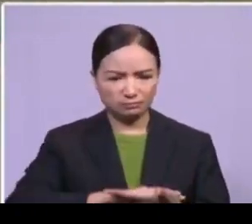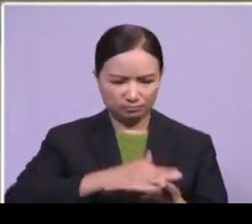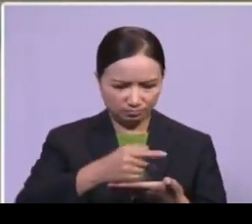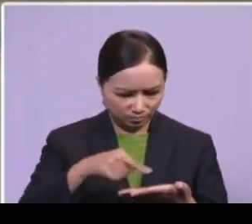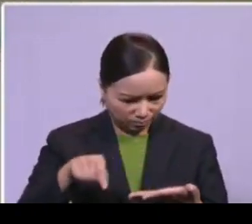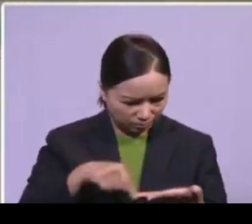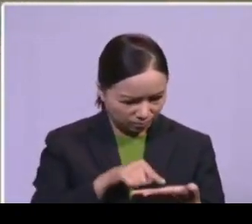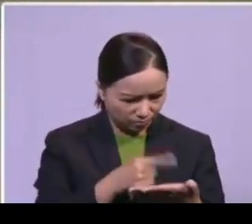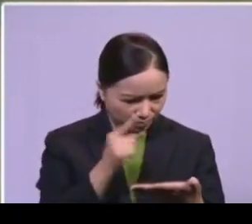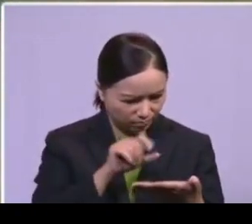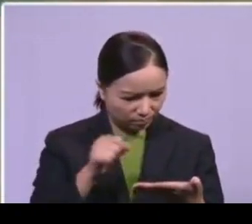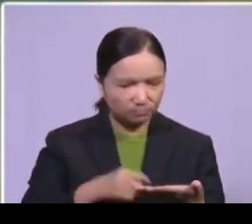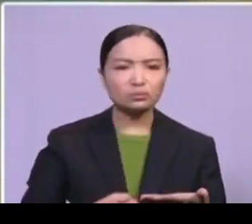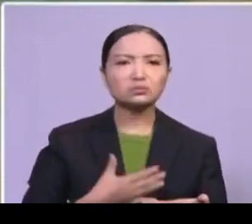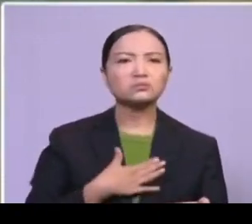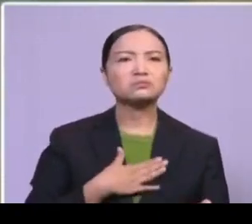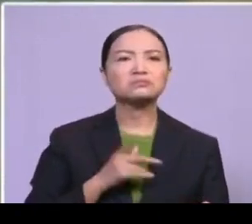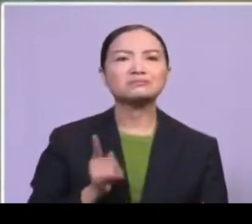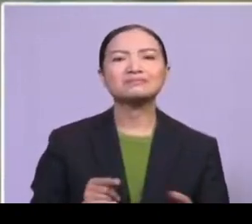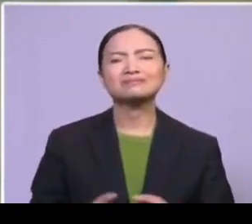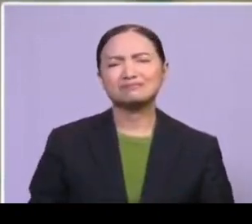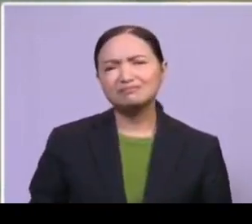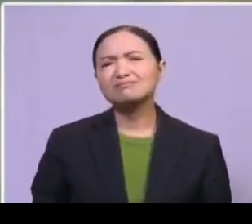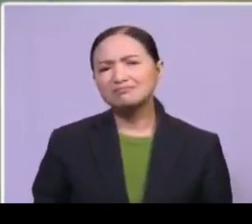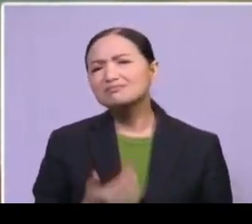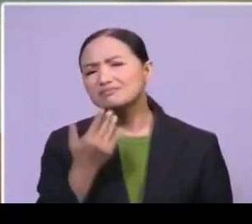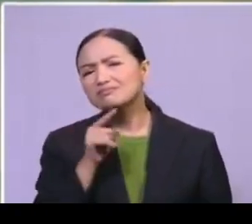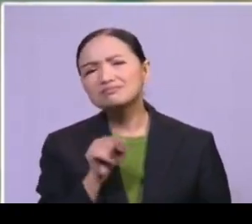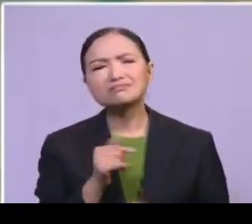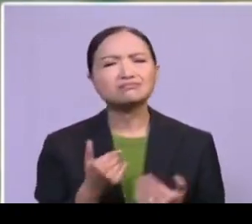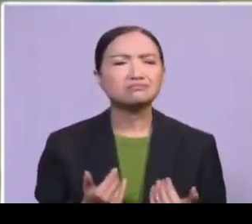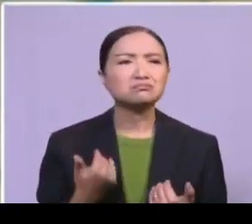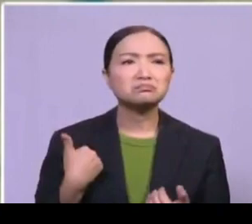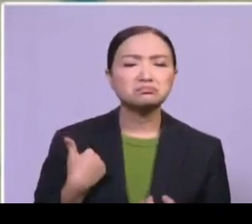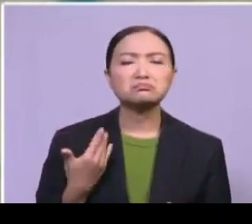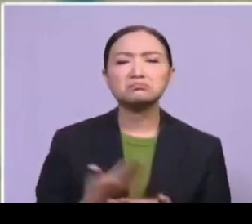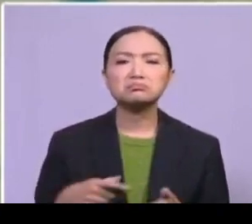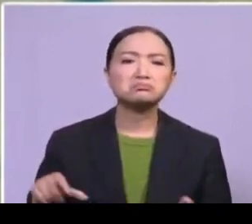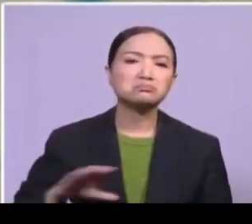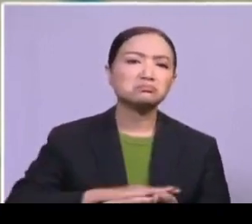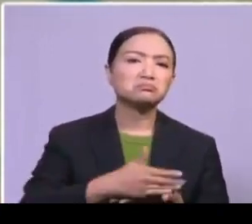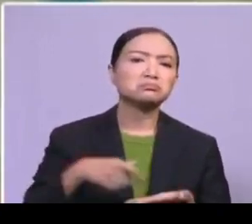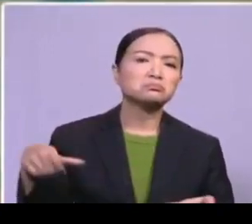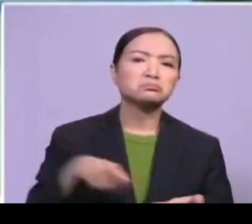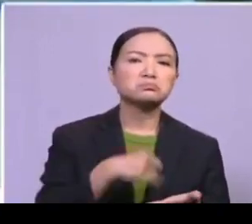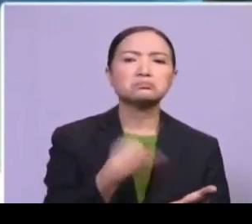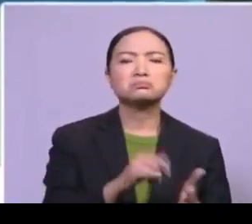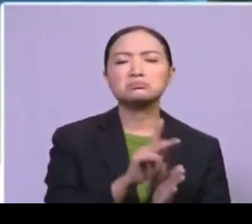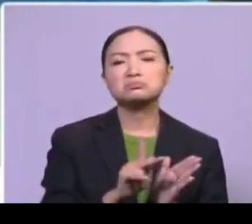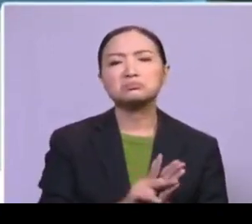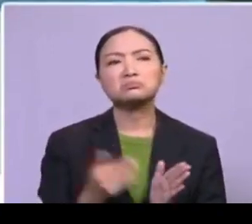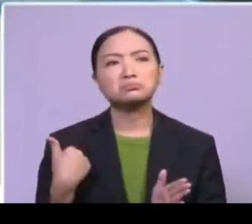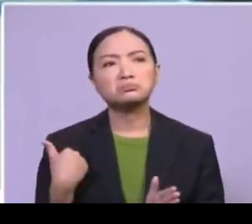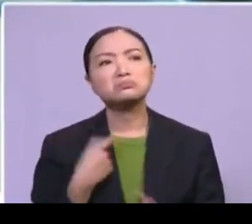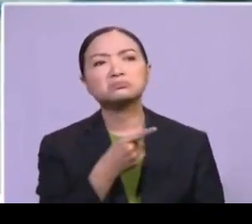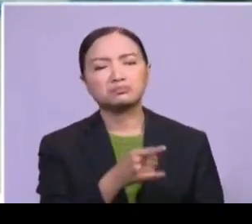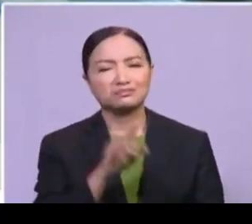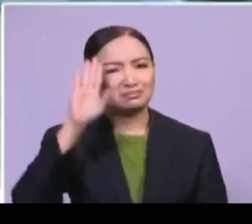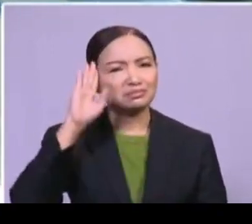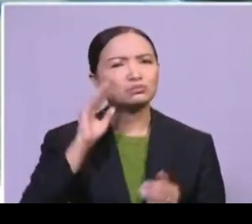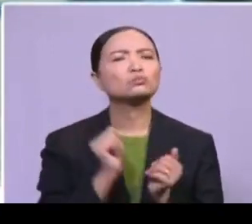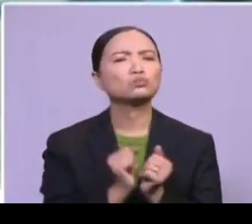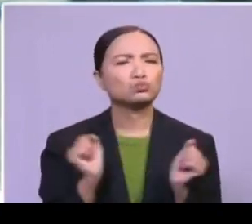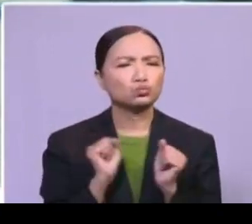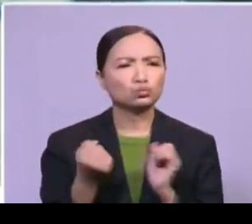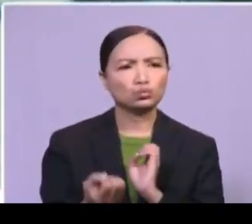ขาตกใจมากเพราะว่าช่วงนี้คุณผู้ชมฮะมันก็กำลังเป็นข่าวการโอนเงินเข้าบัญชีม้า ใช่ กลัวว่าจะเป็นเงินผิดกฎหมายแล้วเดี๋